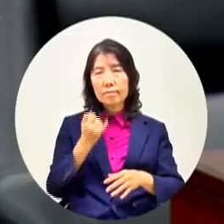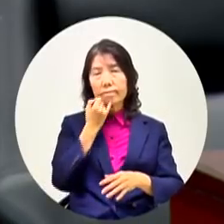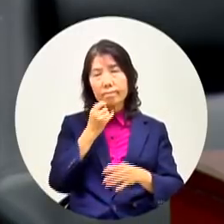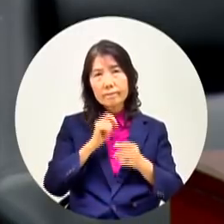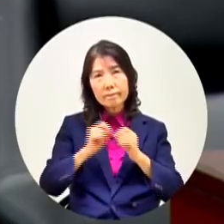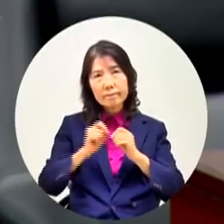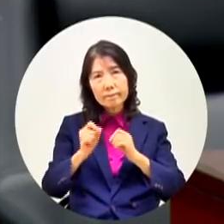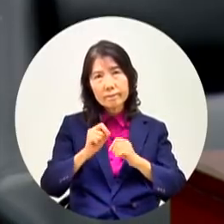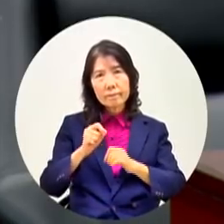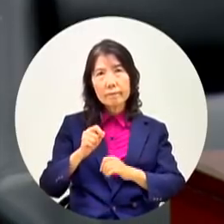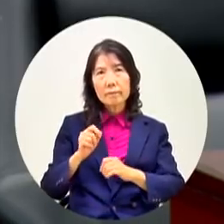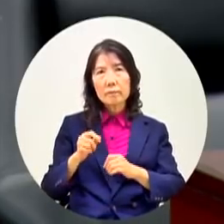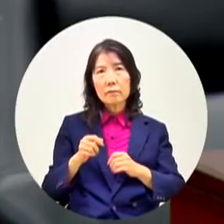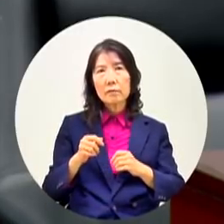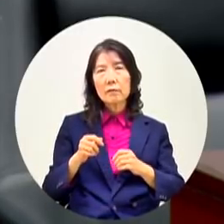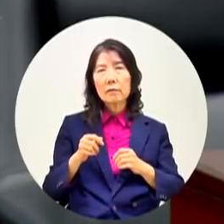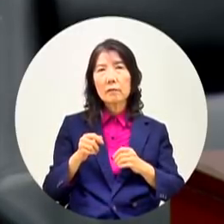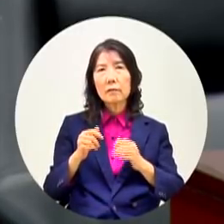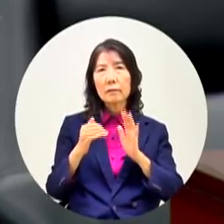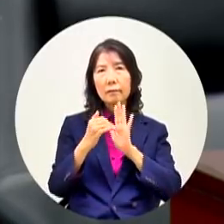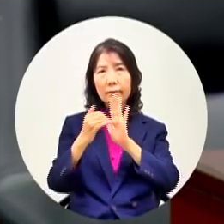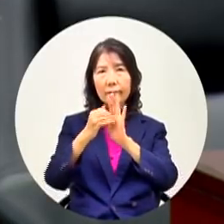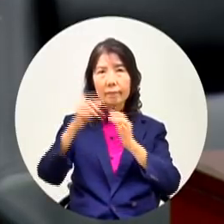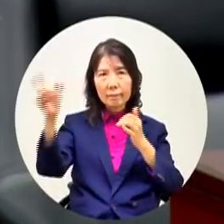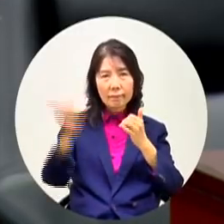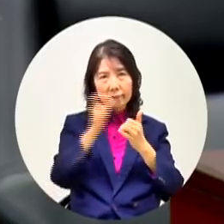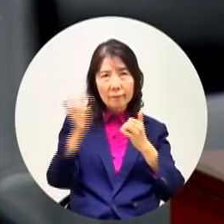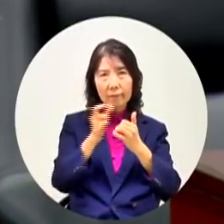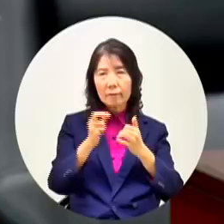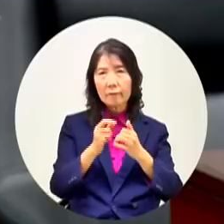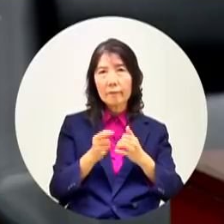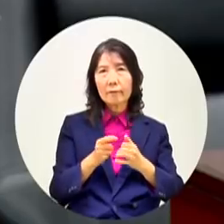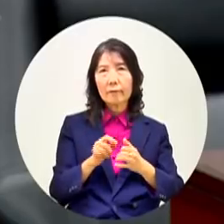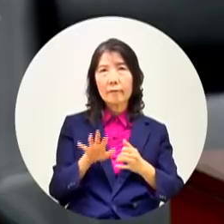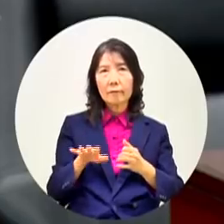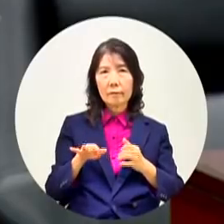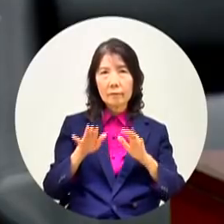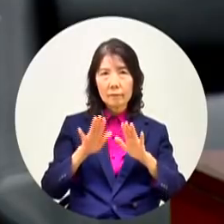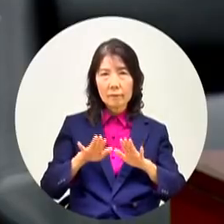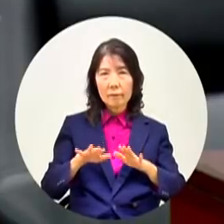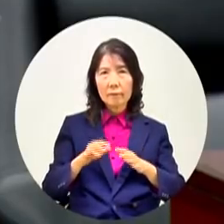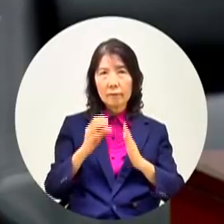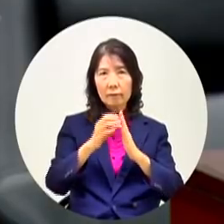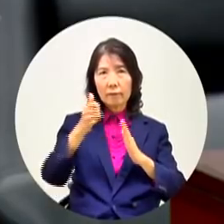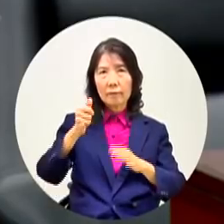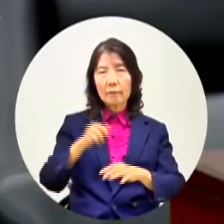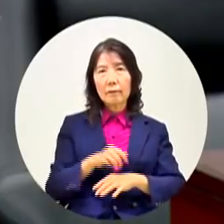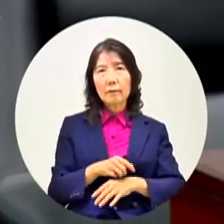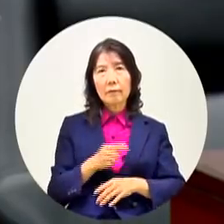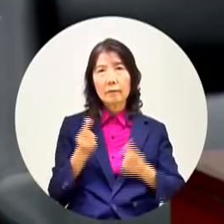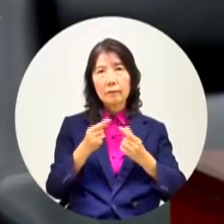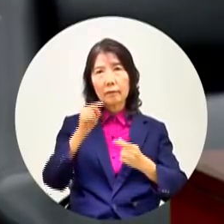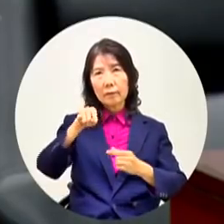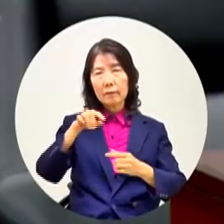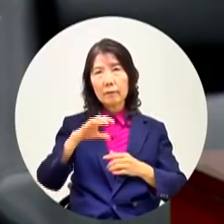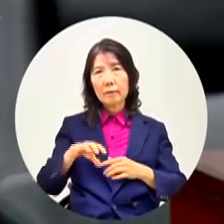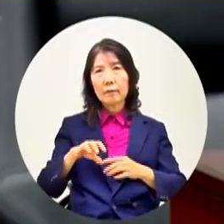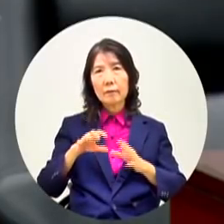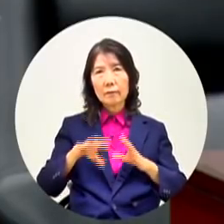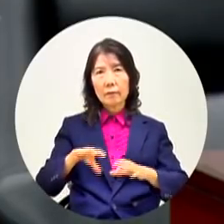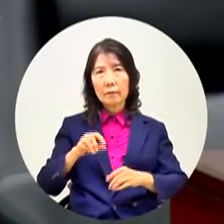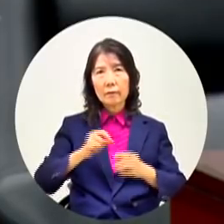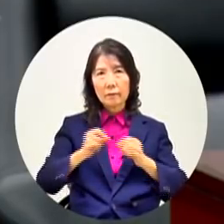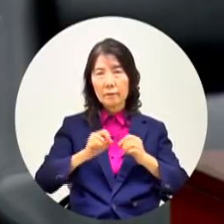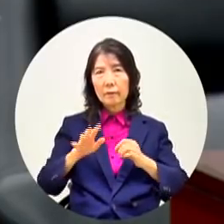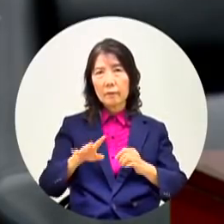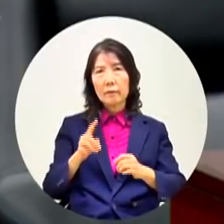啊？唔免惊洪灾，包括这个目前局长，像这个地方的设计，目前我只要看